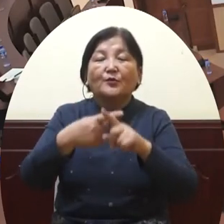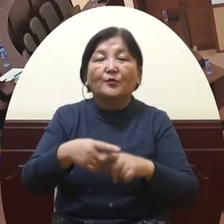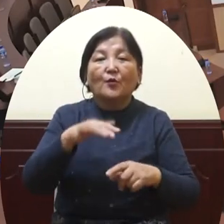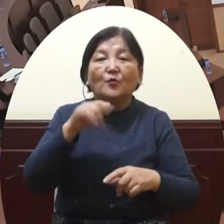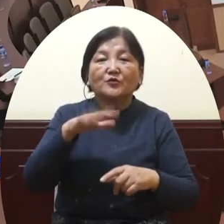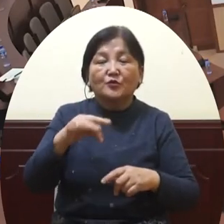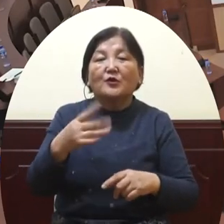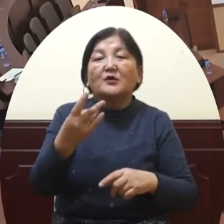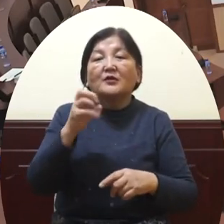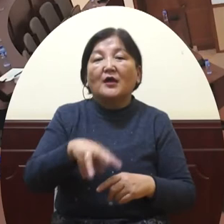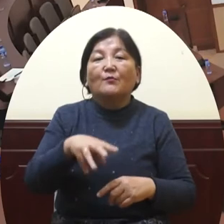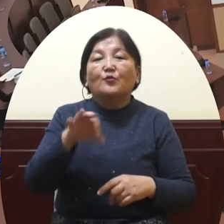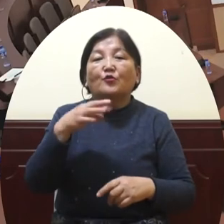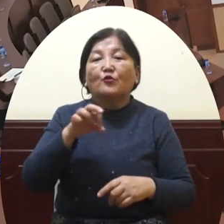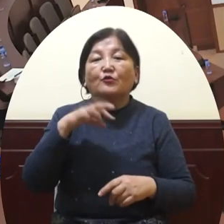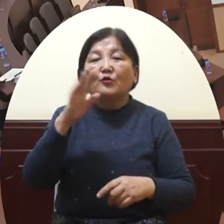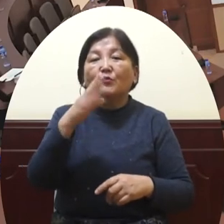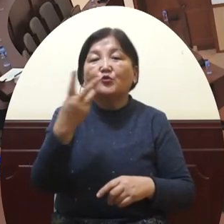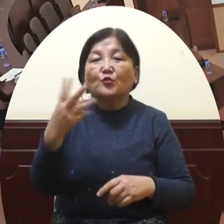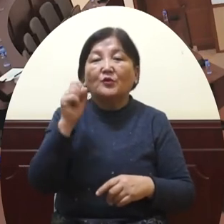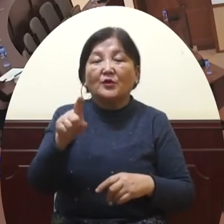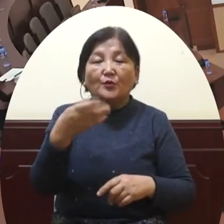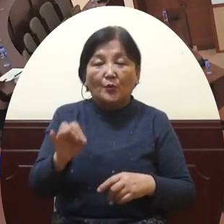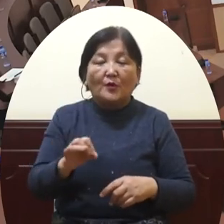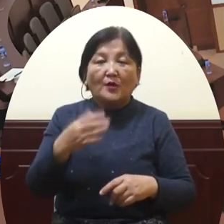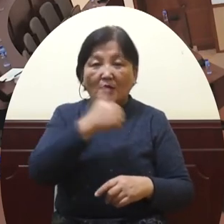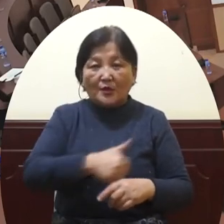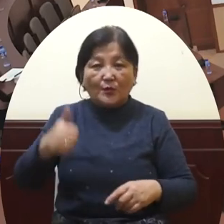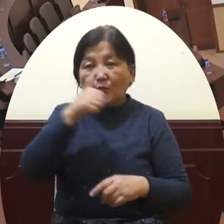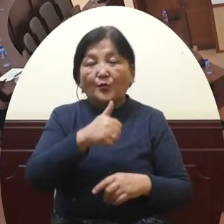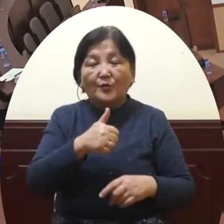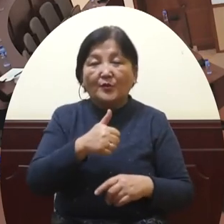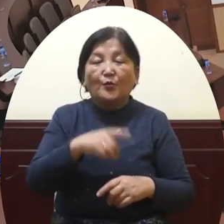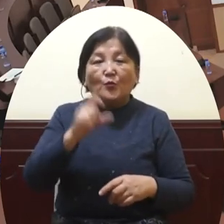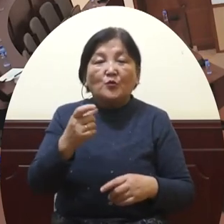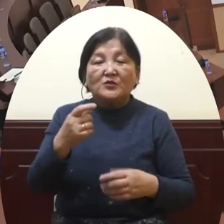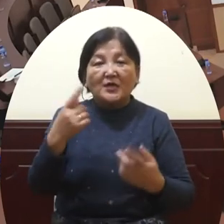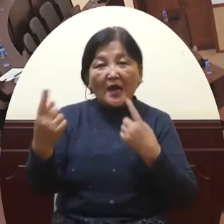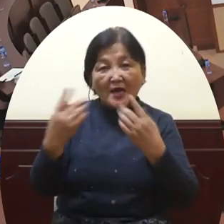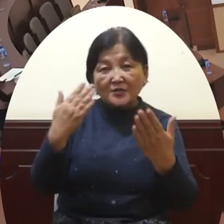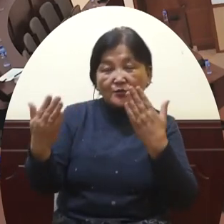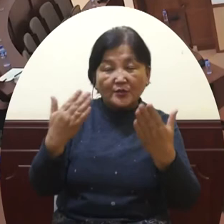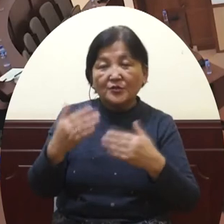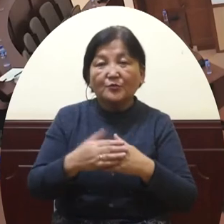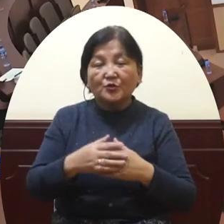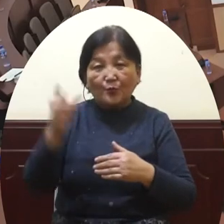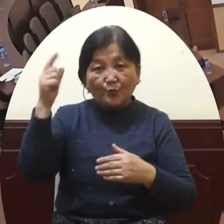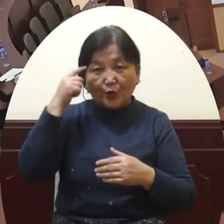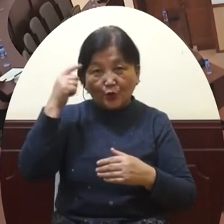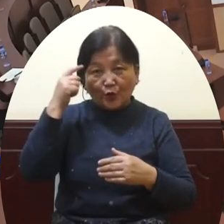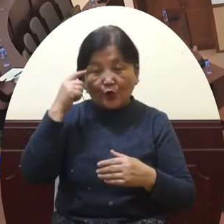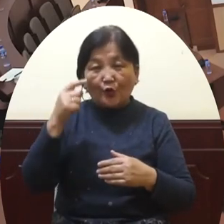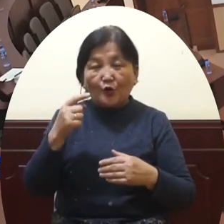намын төлөвшүүл энэ зүйл маань өөрөө нөгөө нэг эрүүл ийм хүмүүс хооронд нь харьцуулах ч юм уу тий. Тэр одоо бодлогоор өсөлтдөг ийм